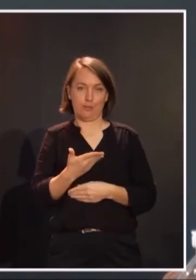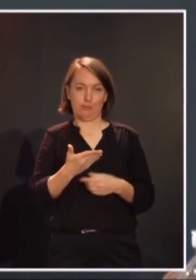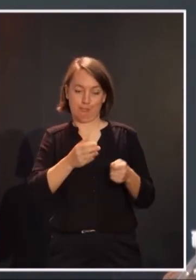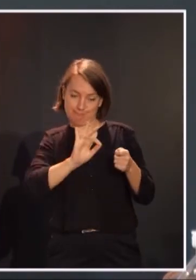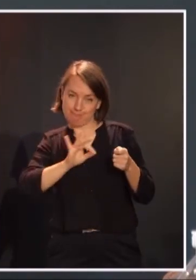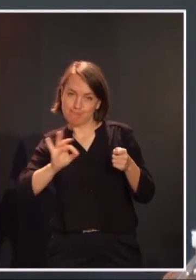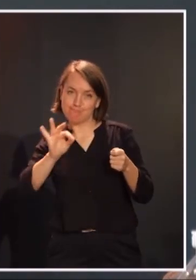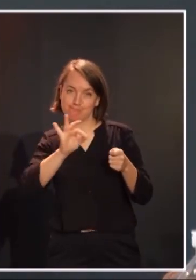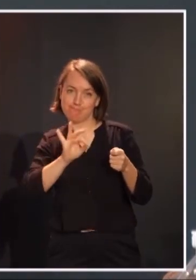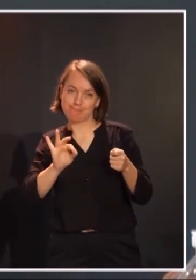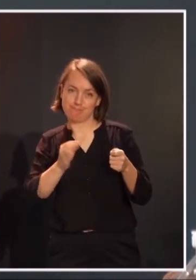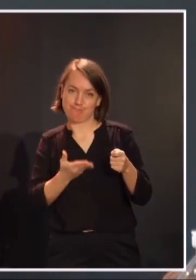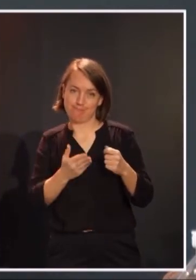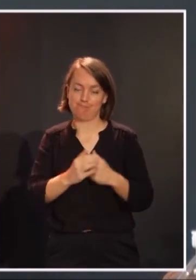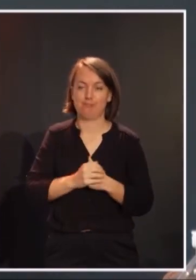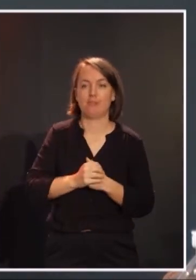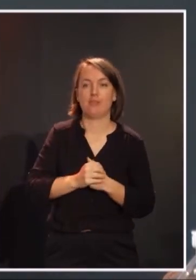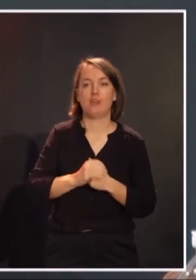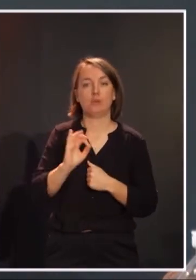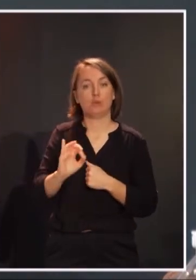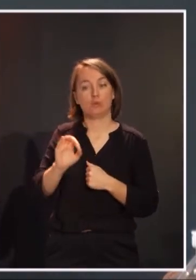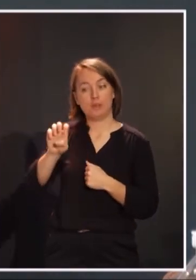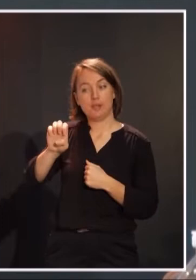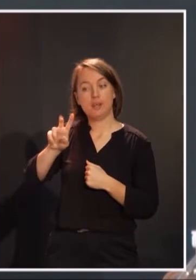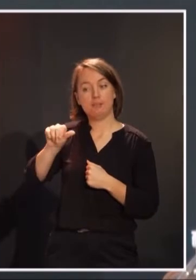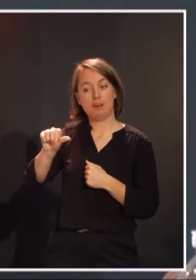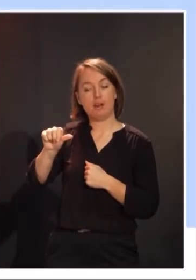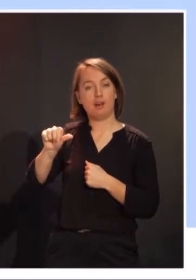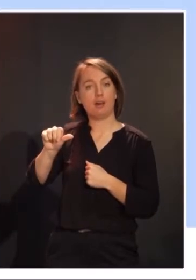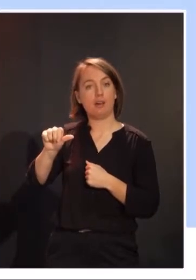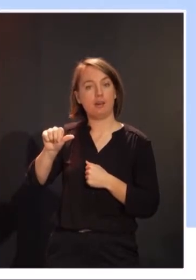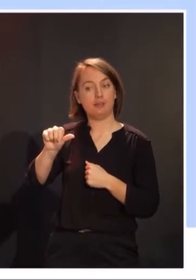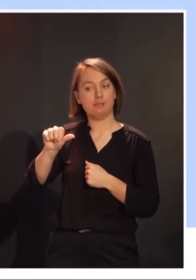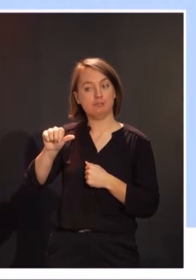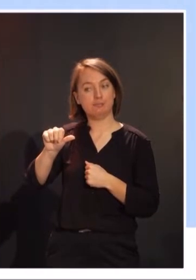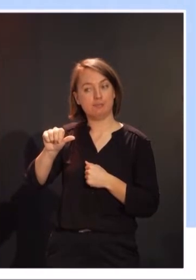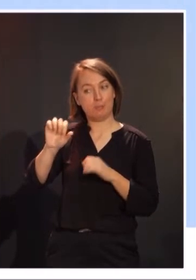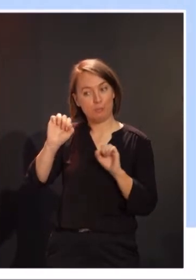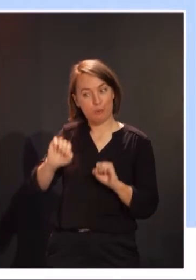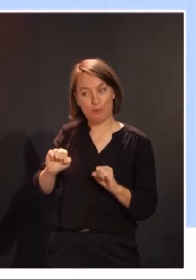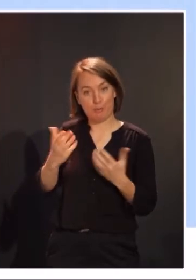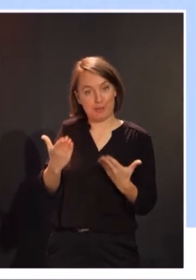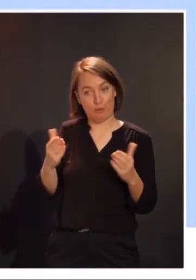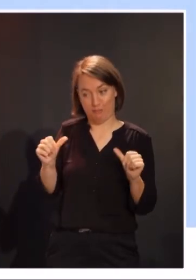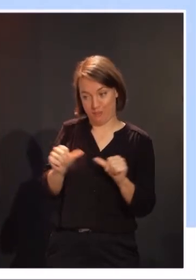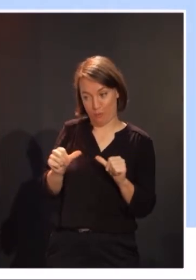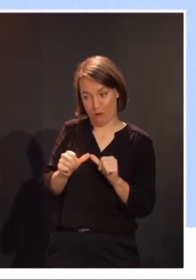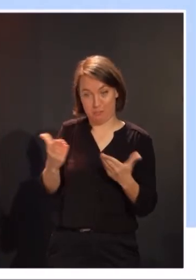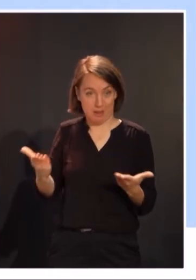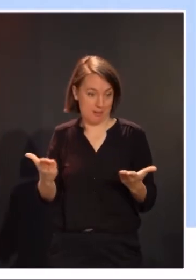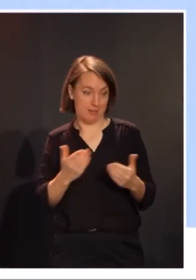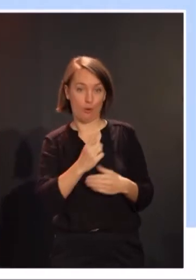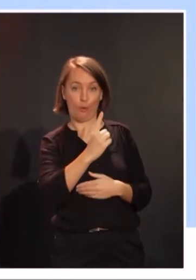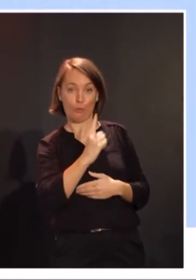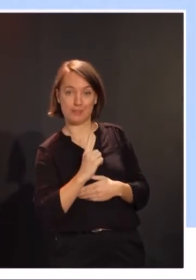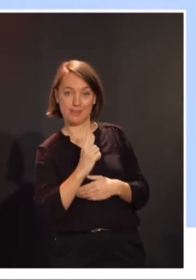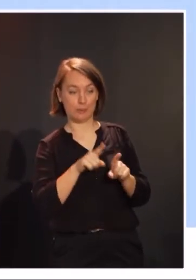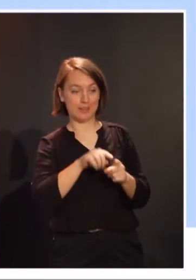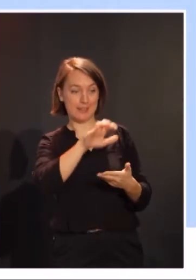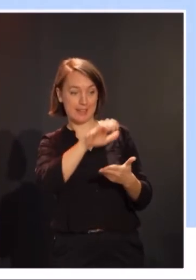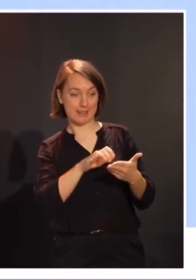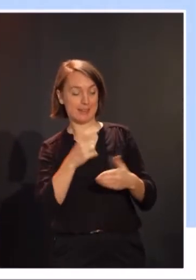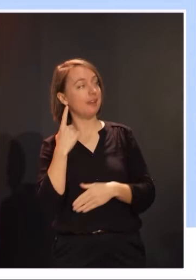de faire avec la tablette et non pas l'ordinateur, donc c'est bien d'écouter les consignes et les textes des documents qui